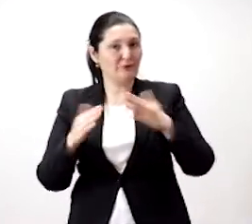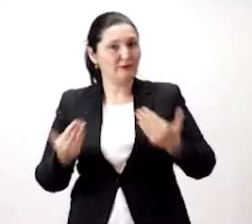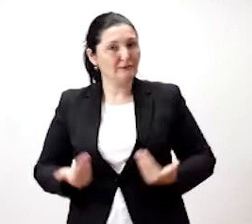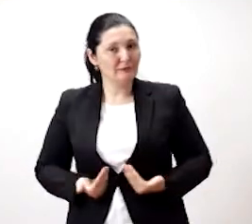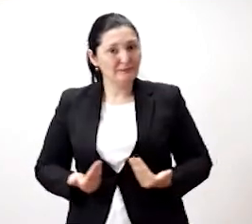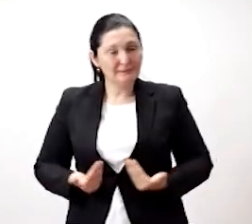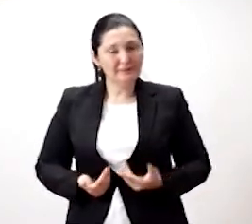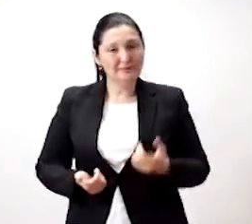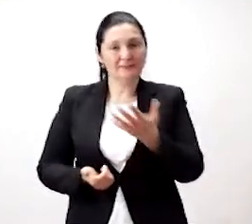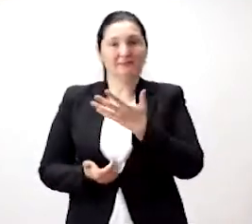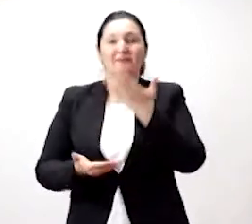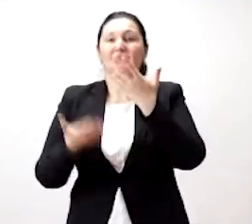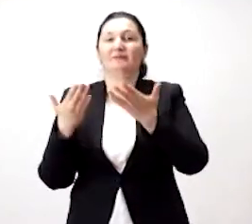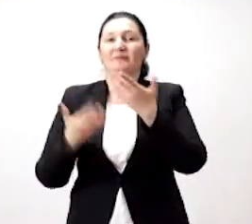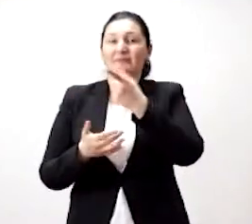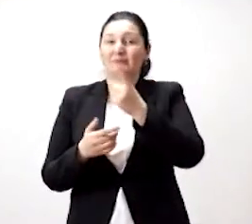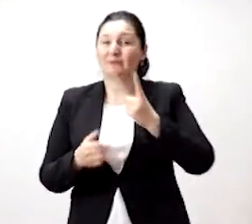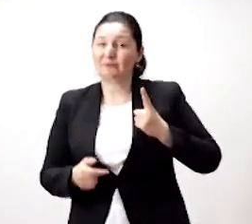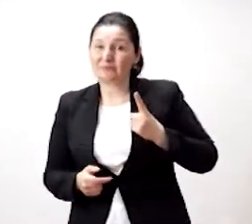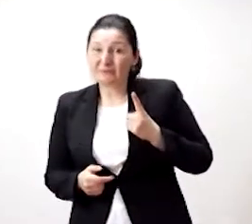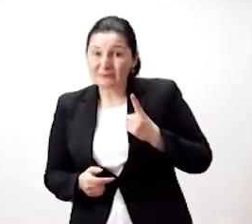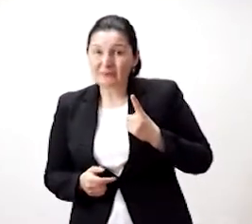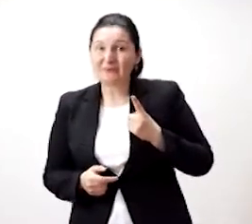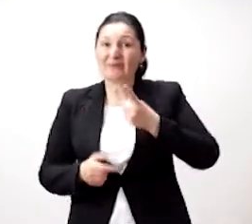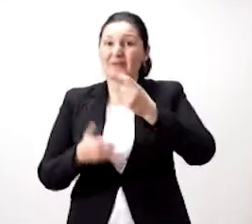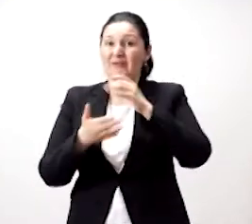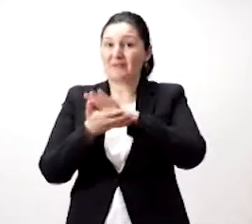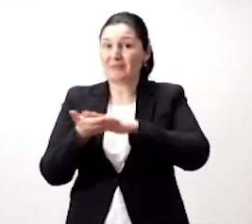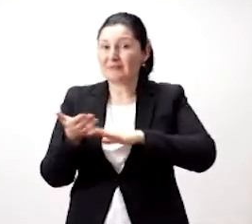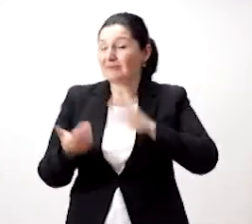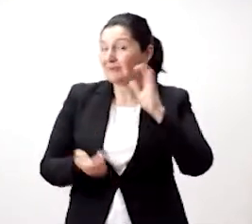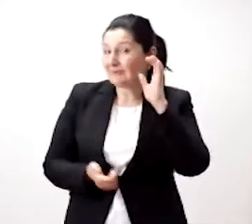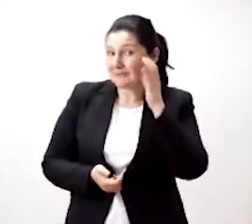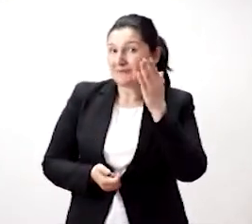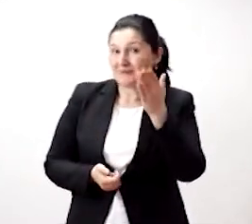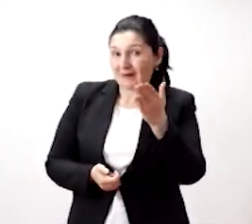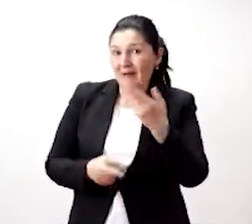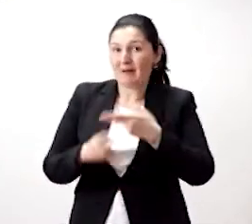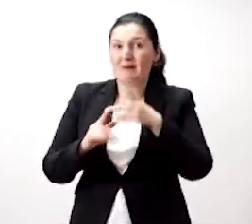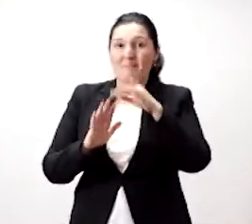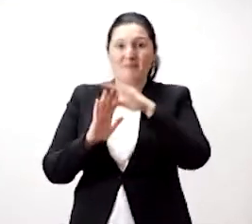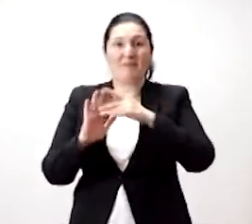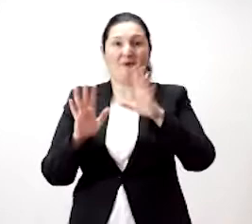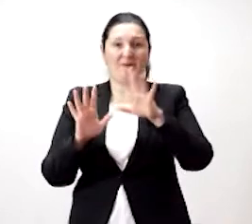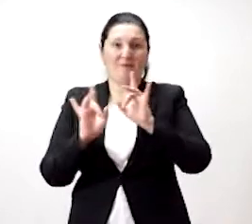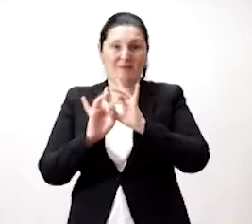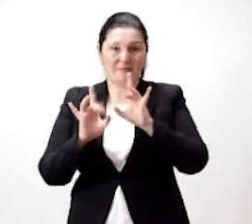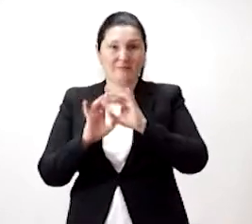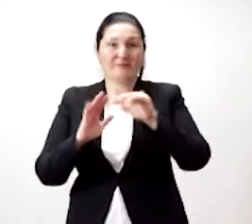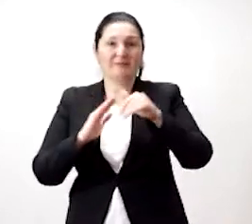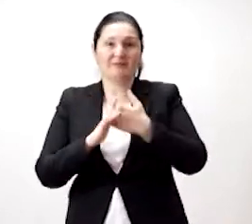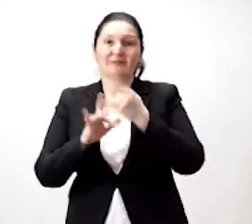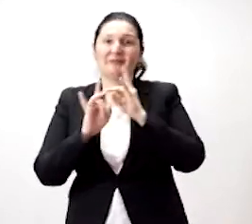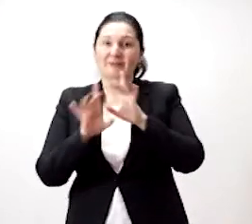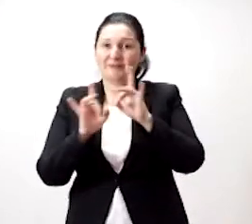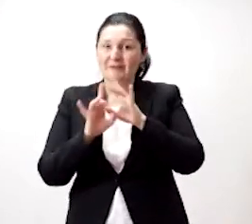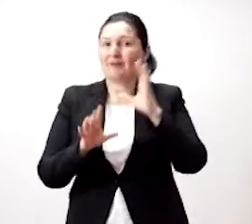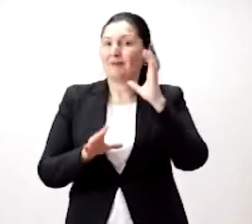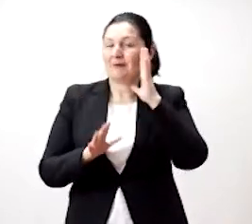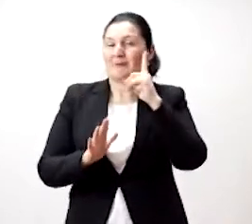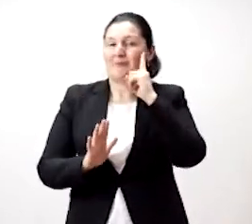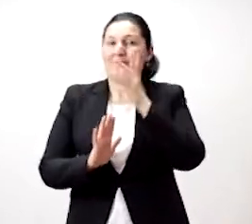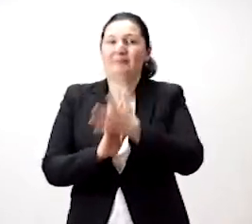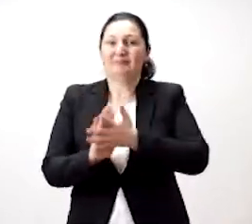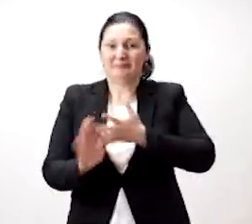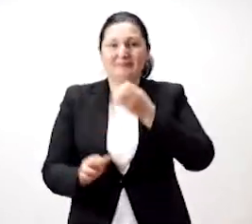میکنند. اگر طاقت کنید و دوامش رو گوش کنید، همش رو از نقل جای